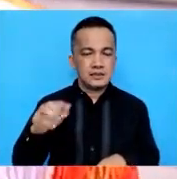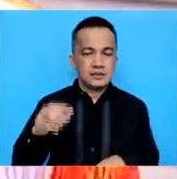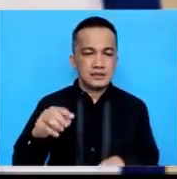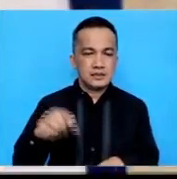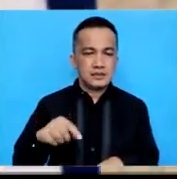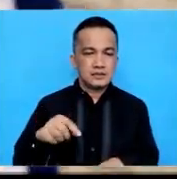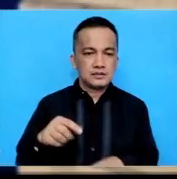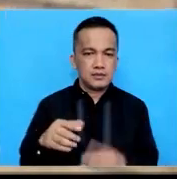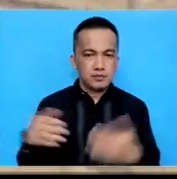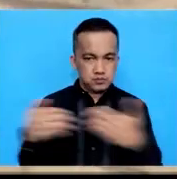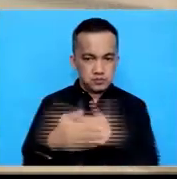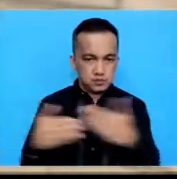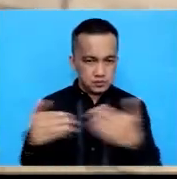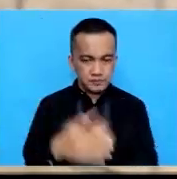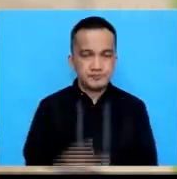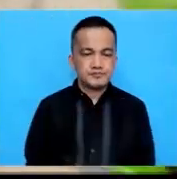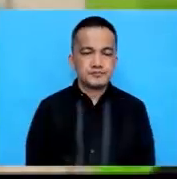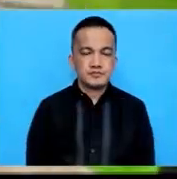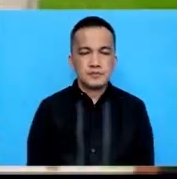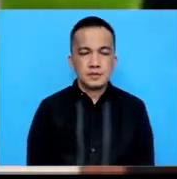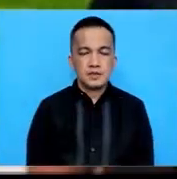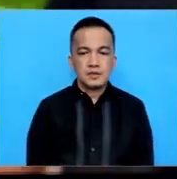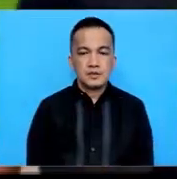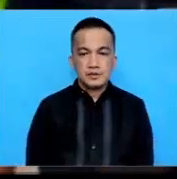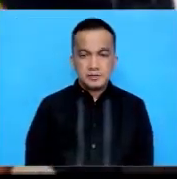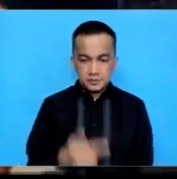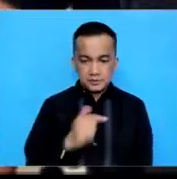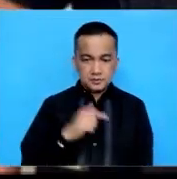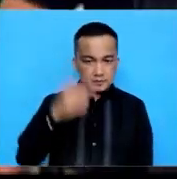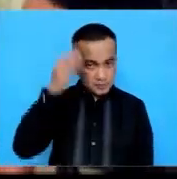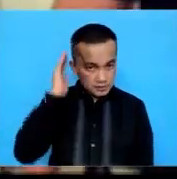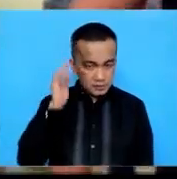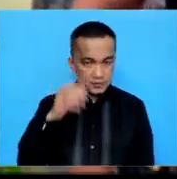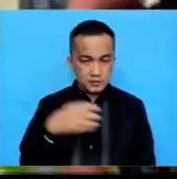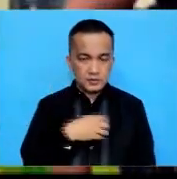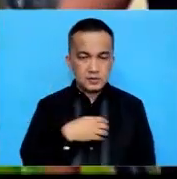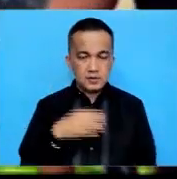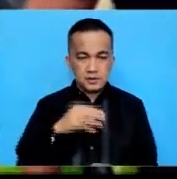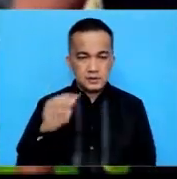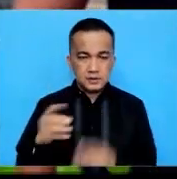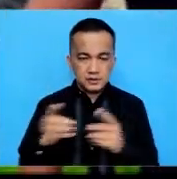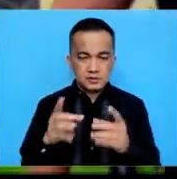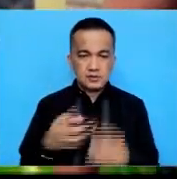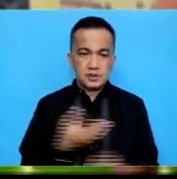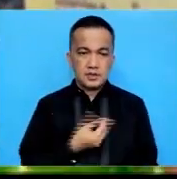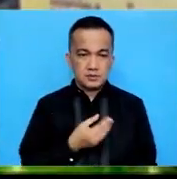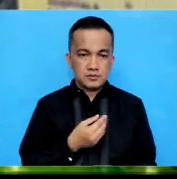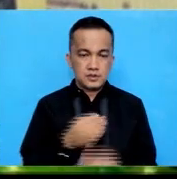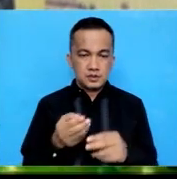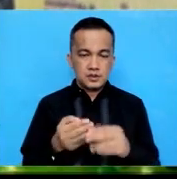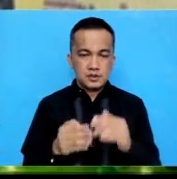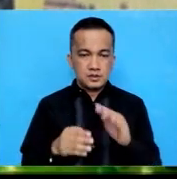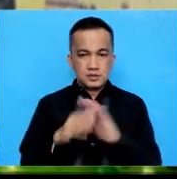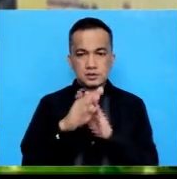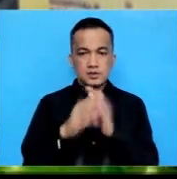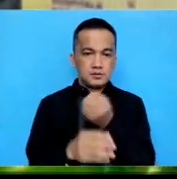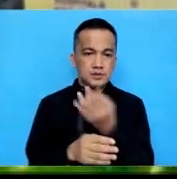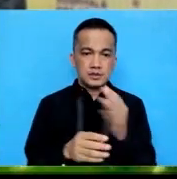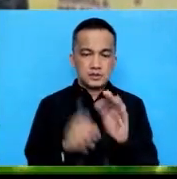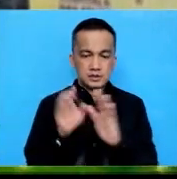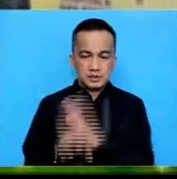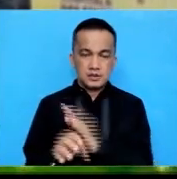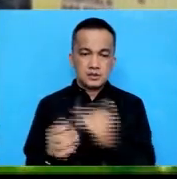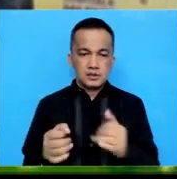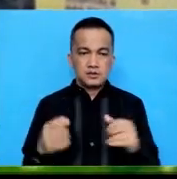thoroughfares. May pakiusap naman sa mga pulis Maynila ang direktor, lalo't pinangangambahang tataas ang bilang ng mga krimen ngayong